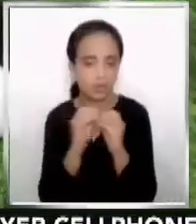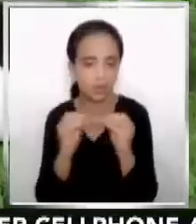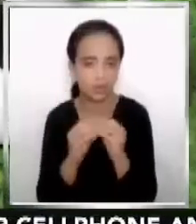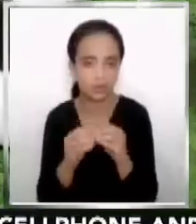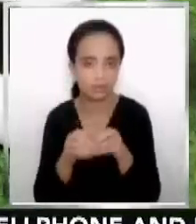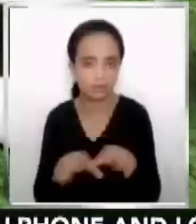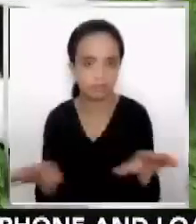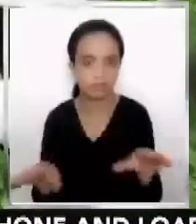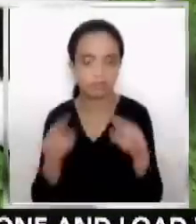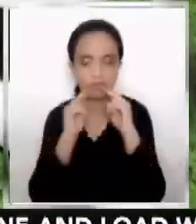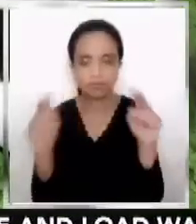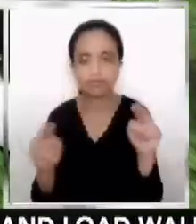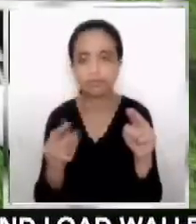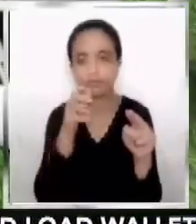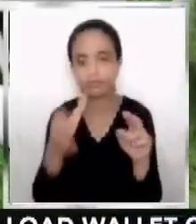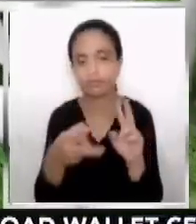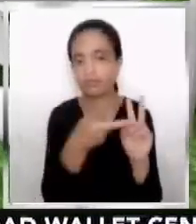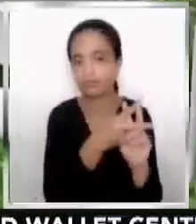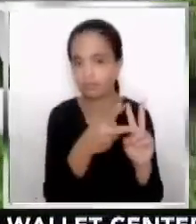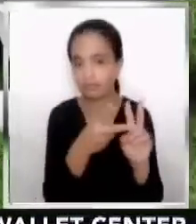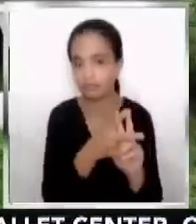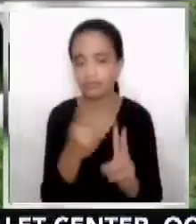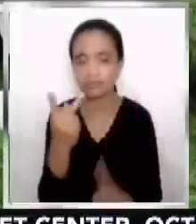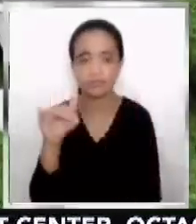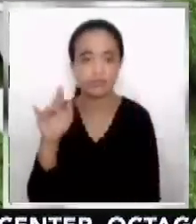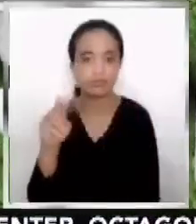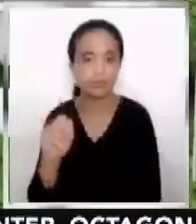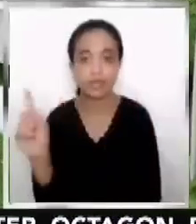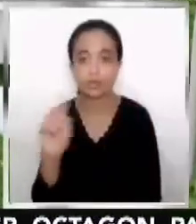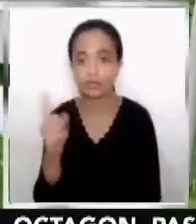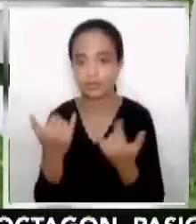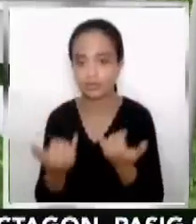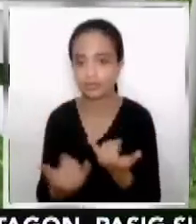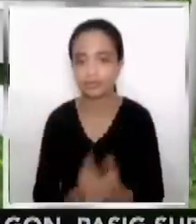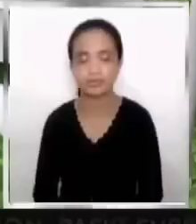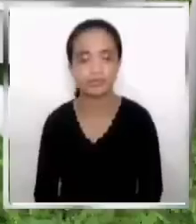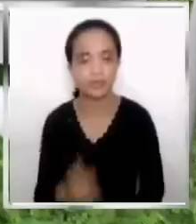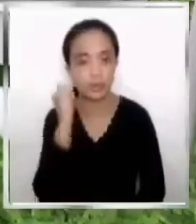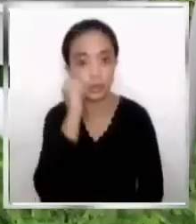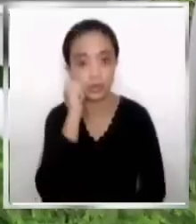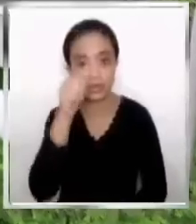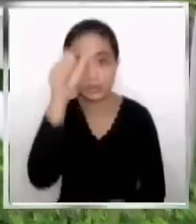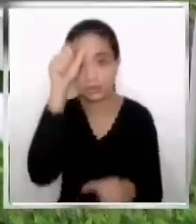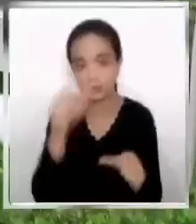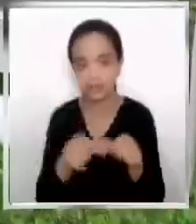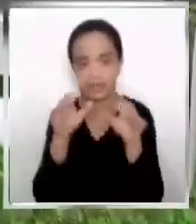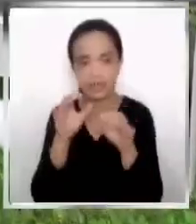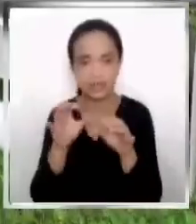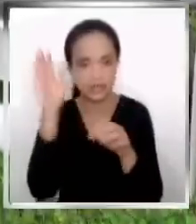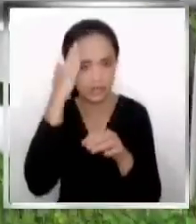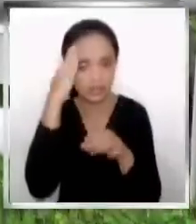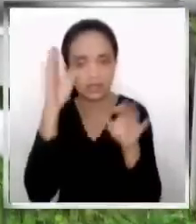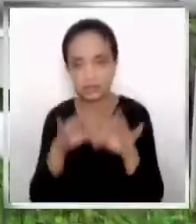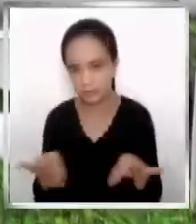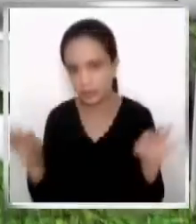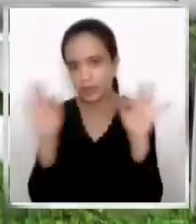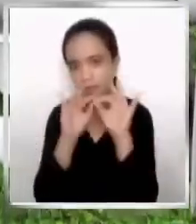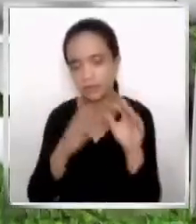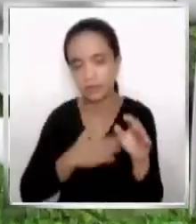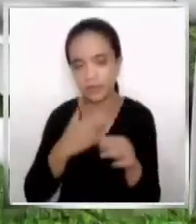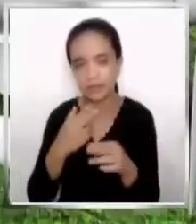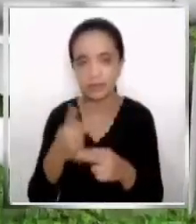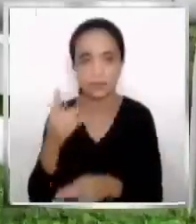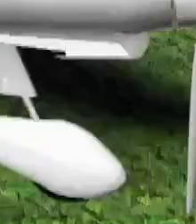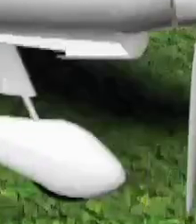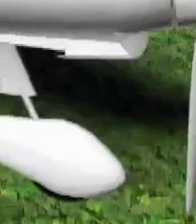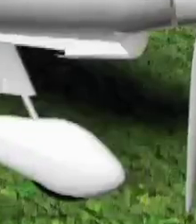I tweet O I comment lang #kuya Kim ano na laging tandaan k importante ang may alam ako po si kuya Kim at sagot ko